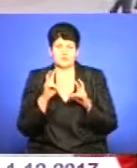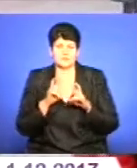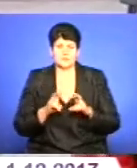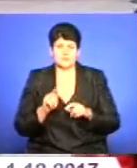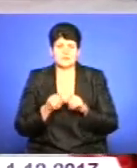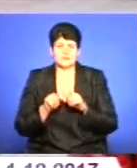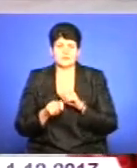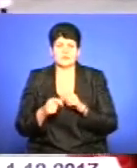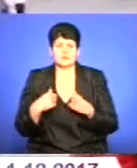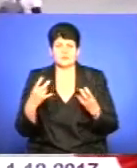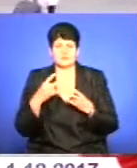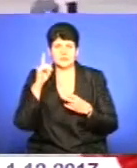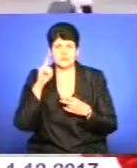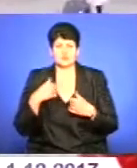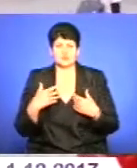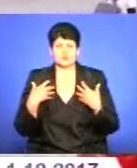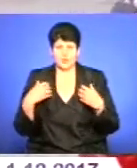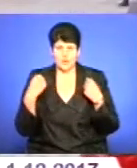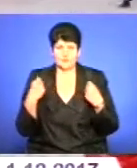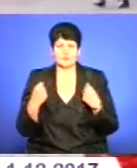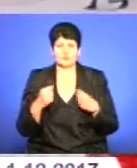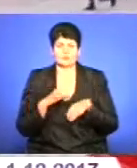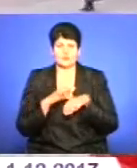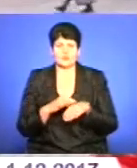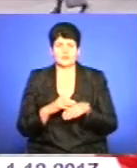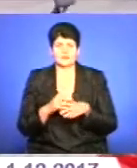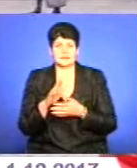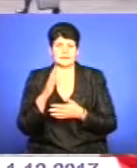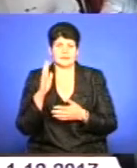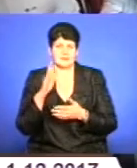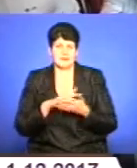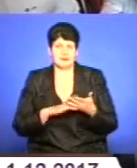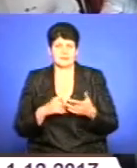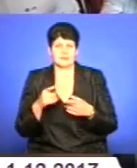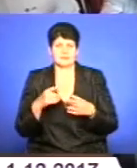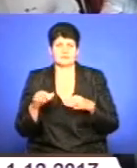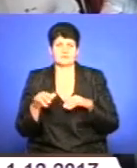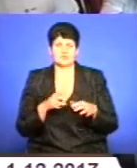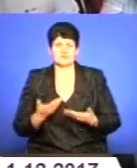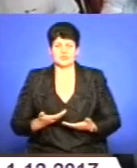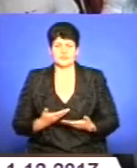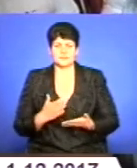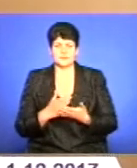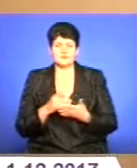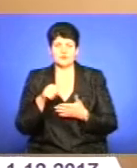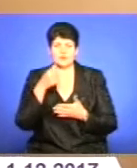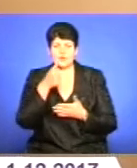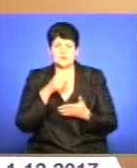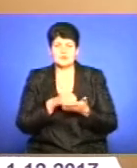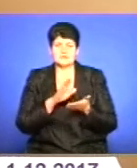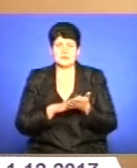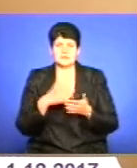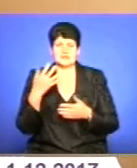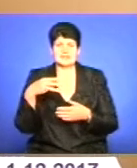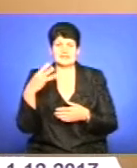потрібно бути впевненими, що ми здорові, щоб вести так надалі такий образ життя, як ми ведемо. Цьогоріч в області медики зареєстрували 53